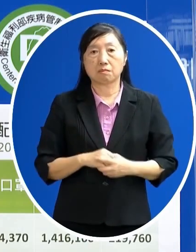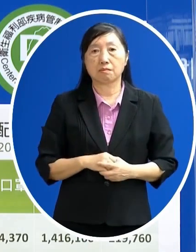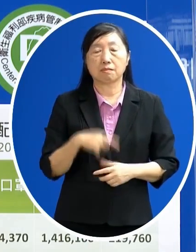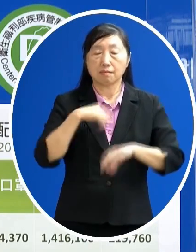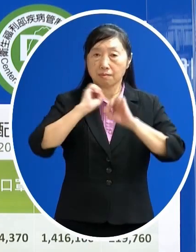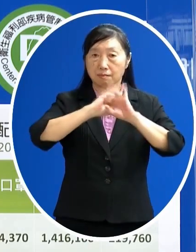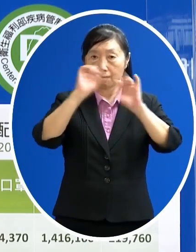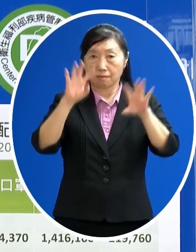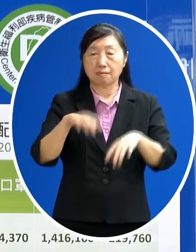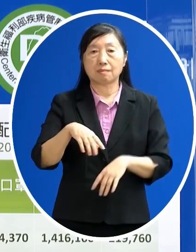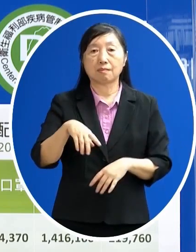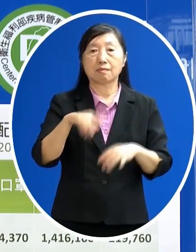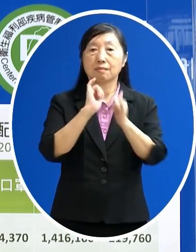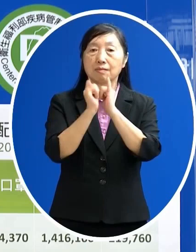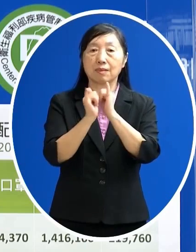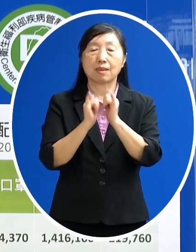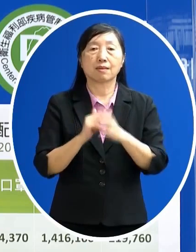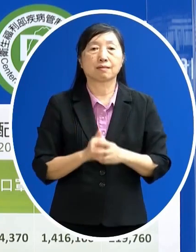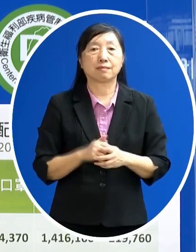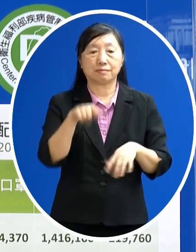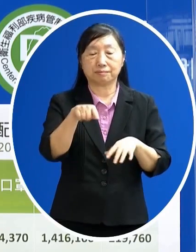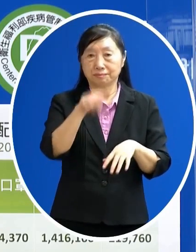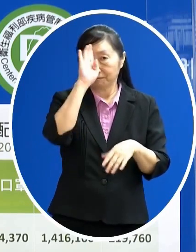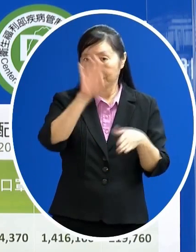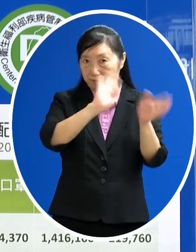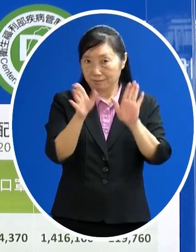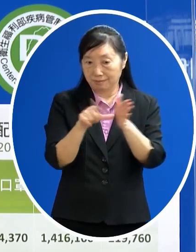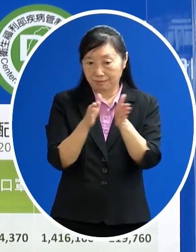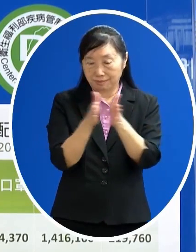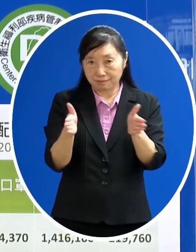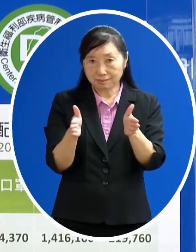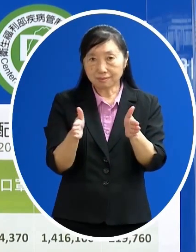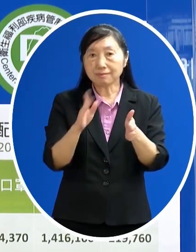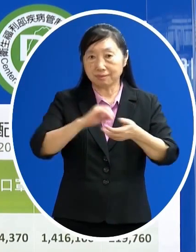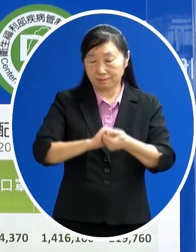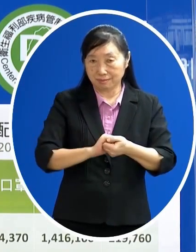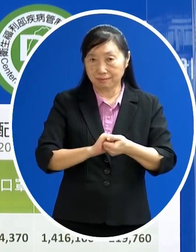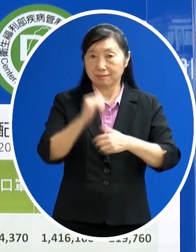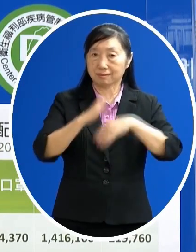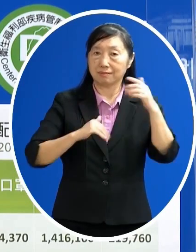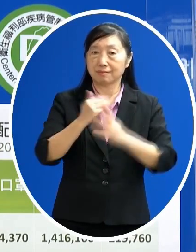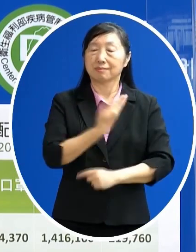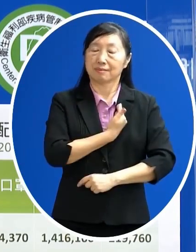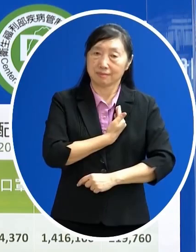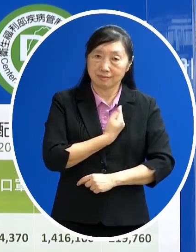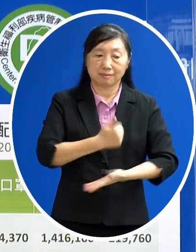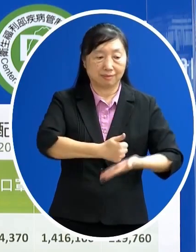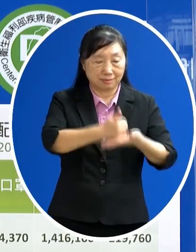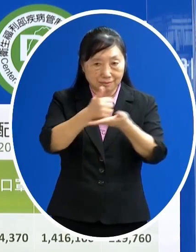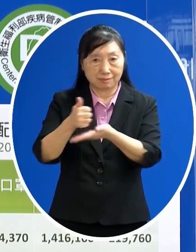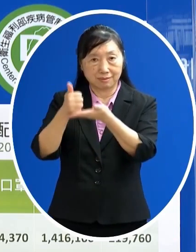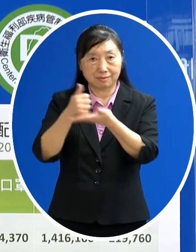要呼吁社会大众在这一段疫情期间，请大家一定要互相来体谅，更应该要尊